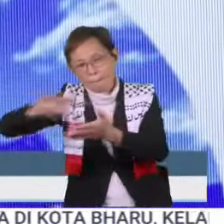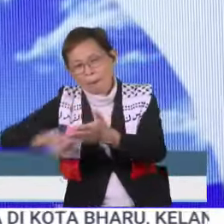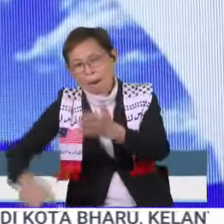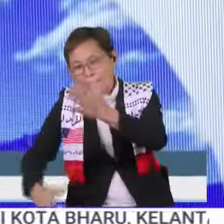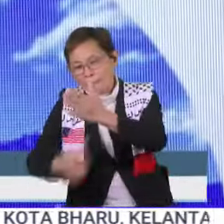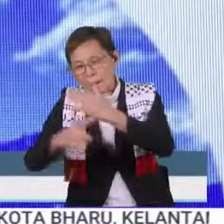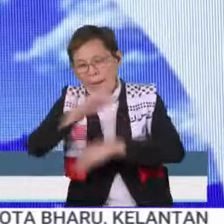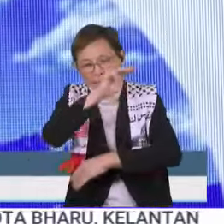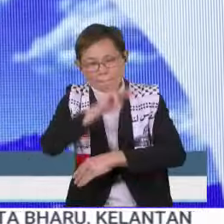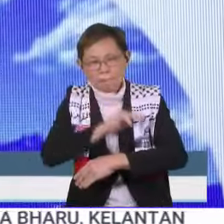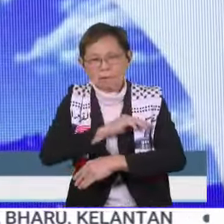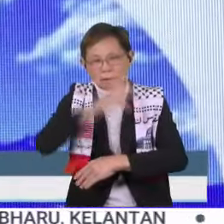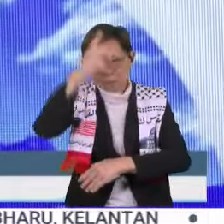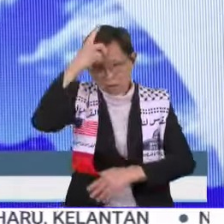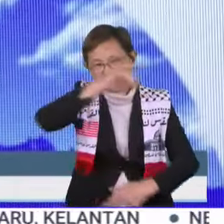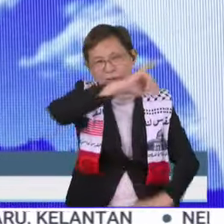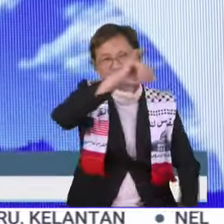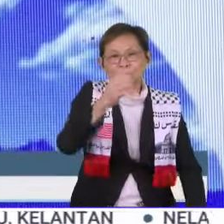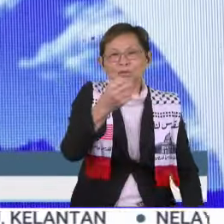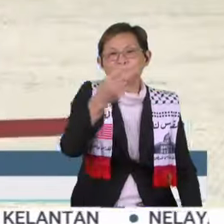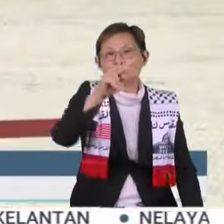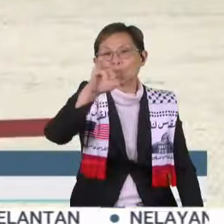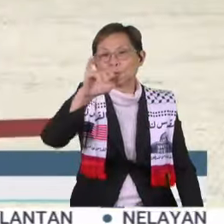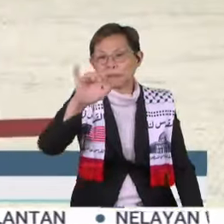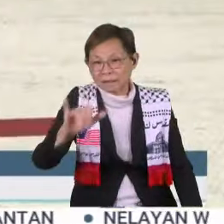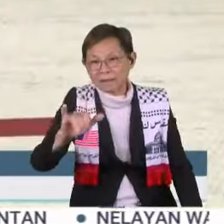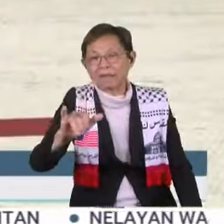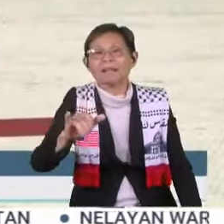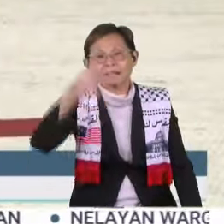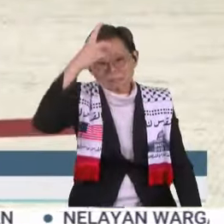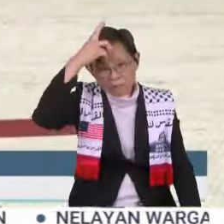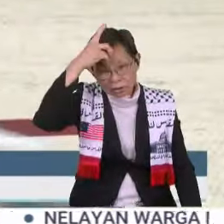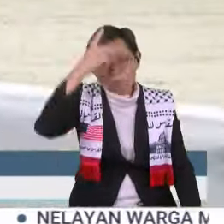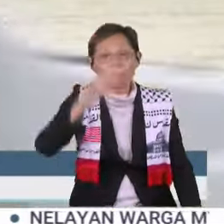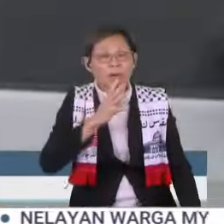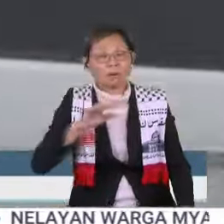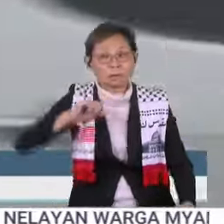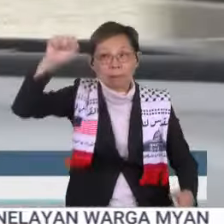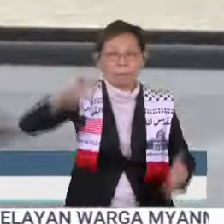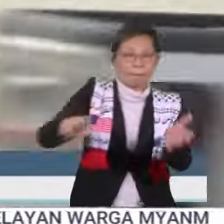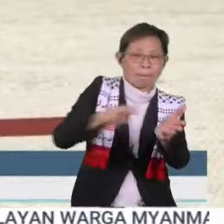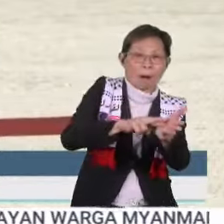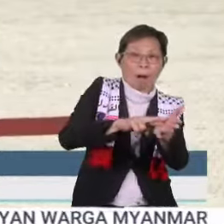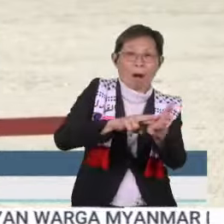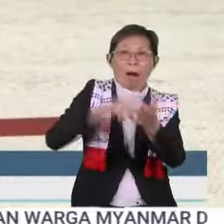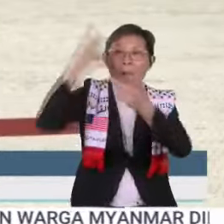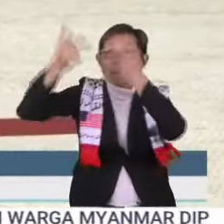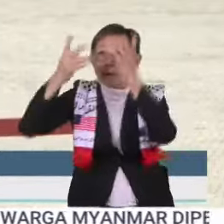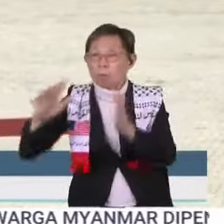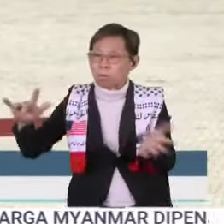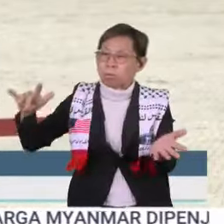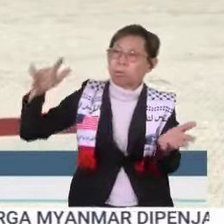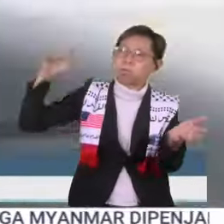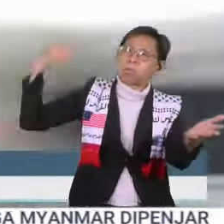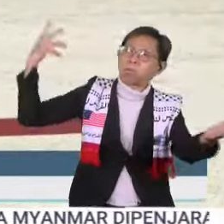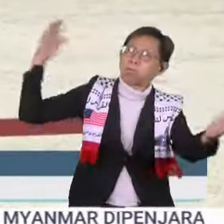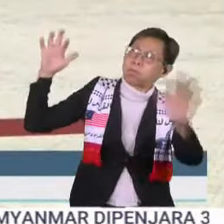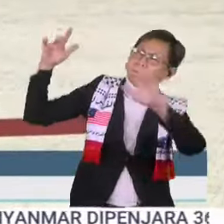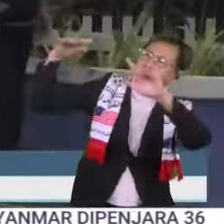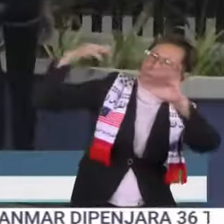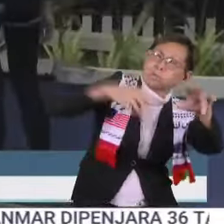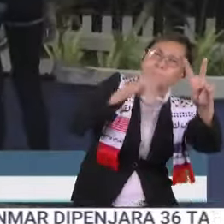disampaikan pembantu menterinya, Dato' Johniston Bangkuai. Menurut Dato' Christina, Sabah mencatat ketibaan 1.73